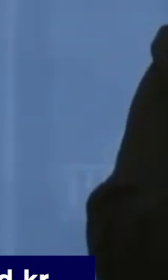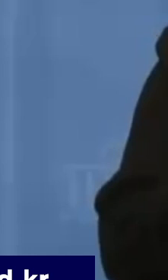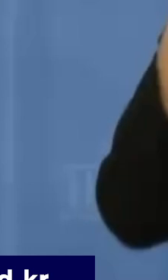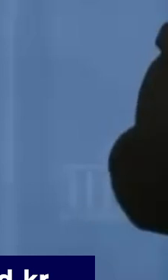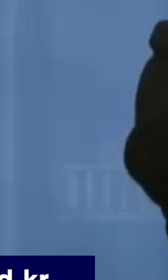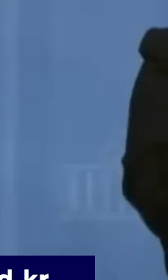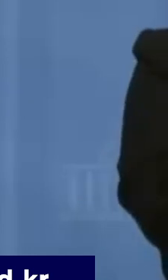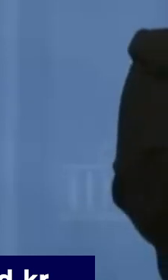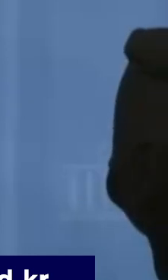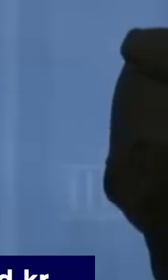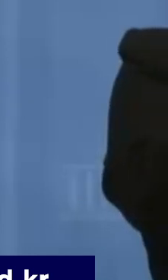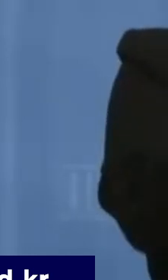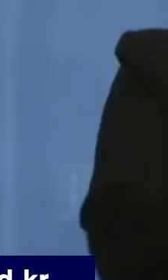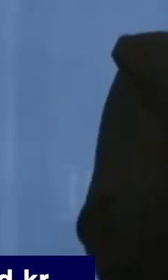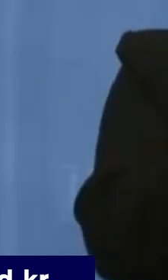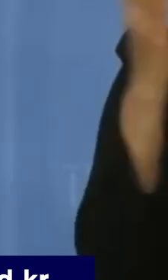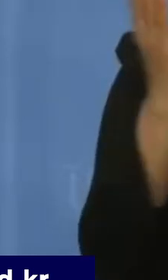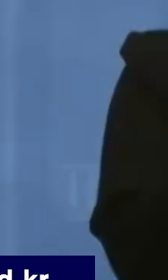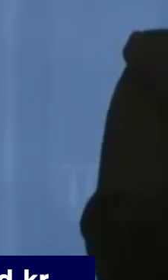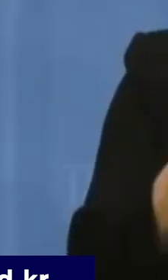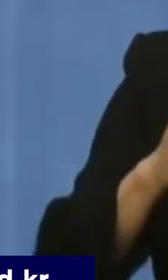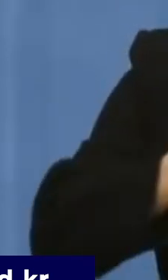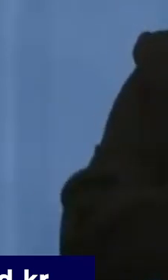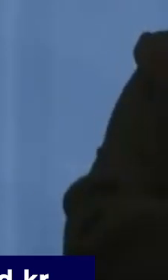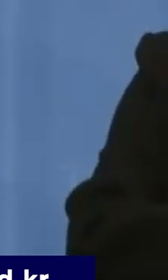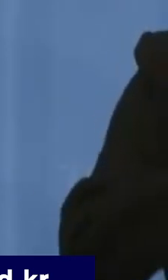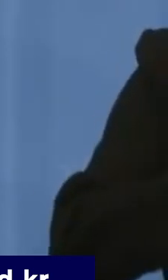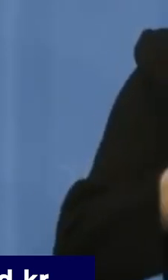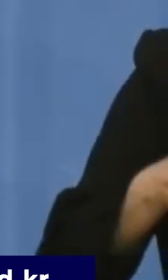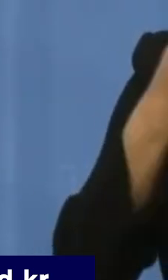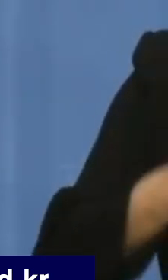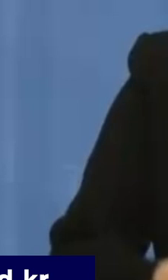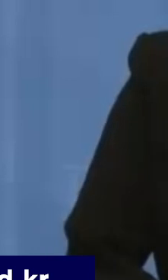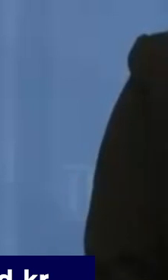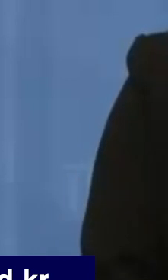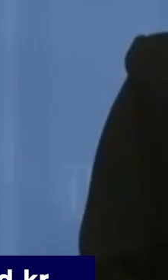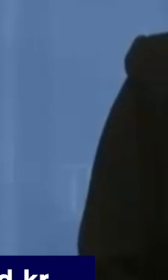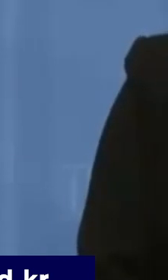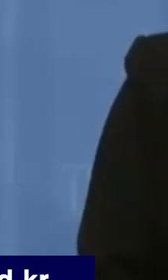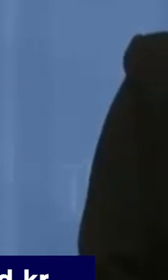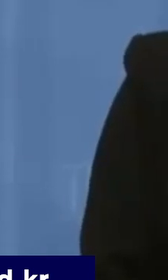특검도 수용하겠다는 종전 입장에 맞춰서 그 약속을 이행해 주시기를 바랍니다.